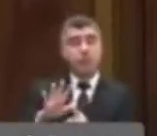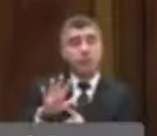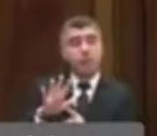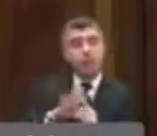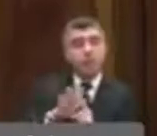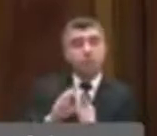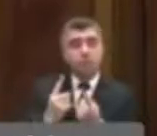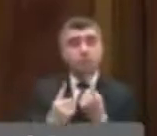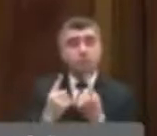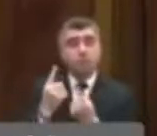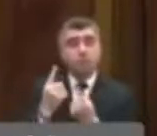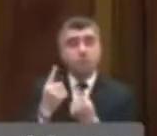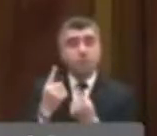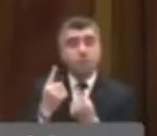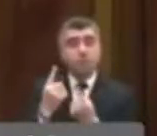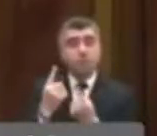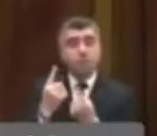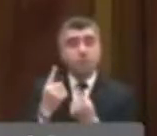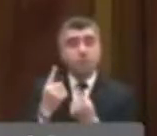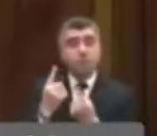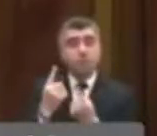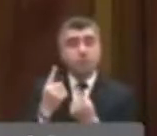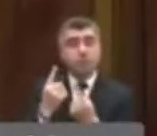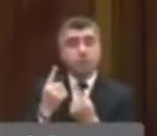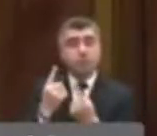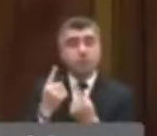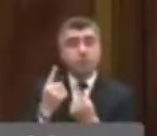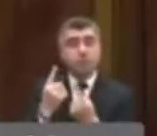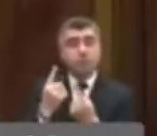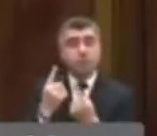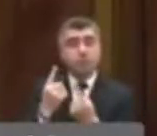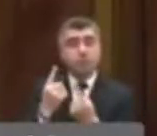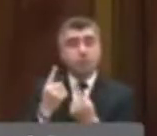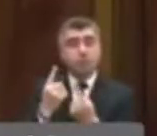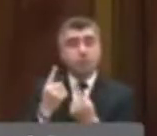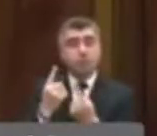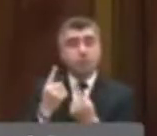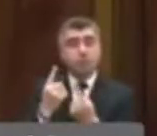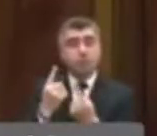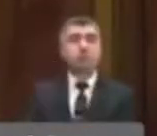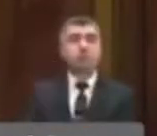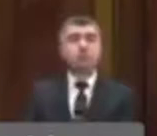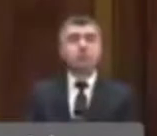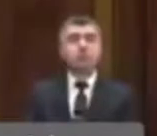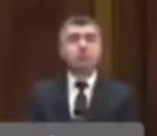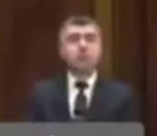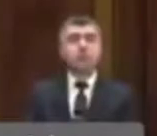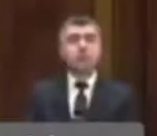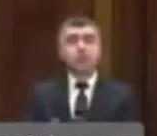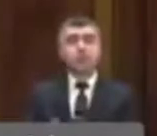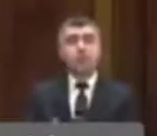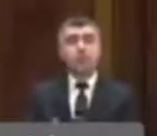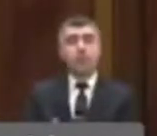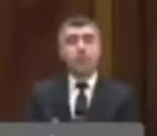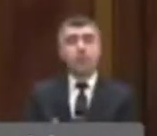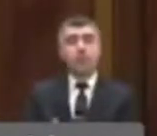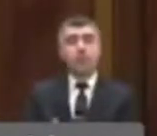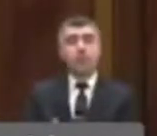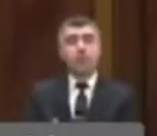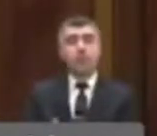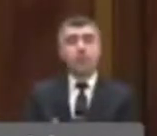نخب ومثقفين وعدة تقارير لوطنية بما فيها يعني النوفو موديل ديال الديفلوبمون